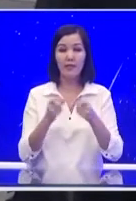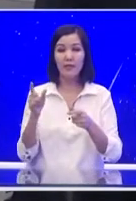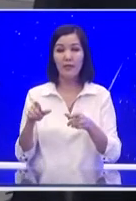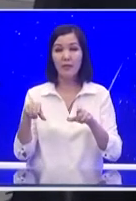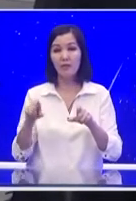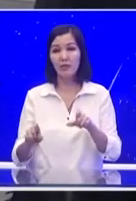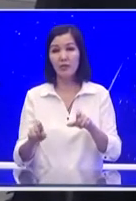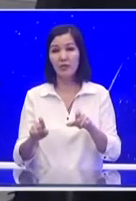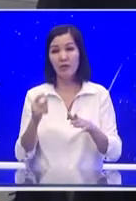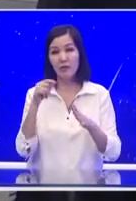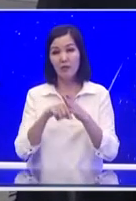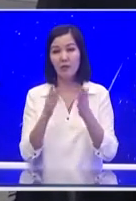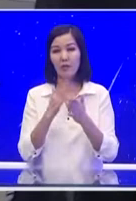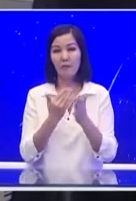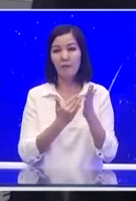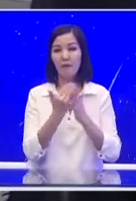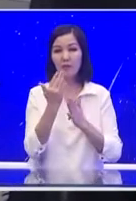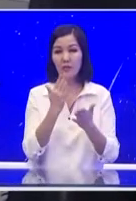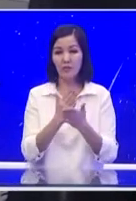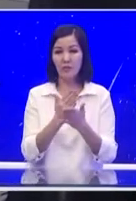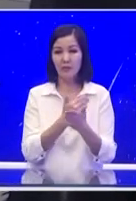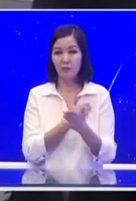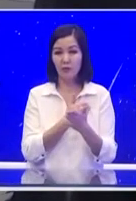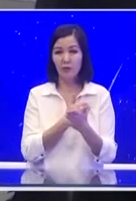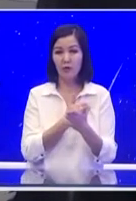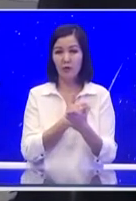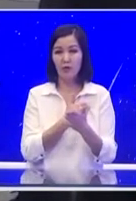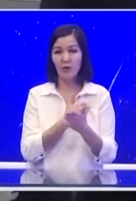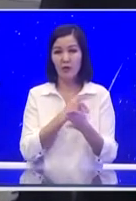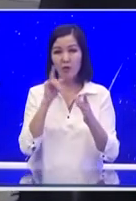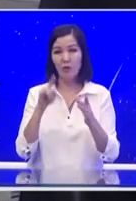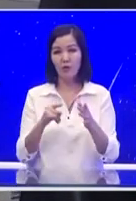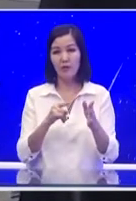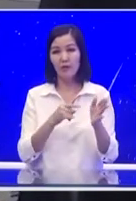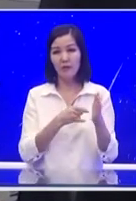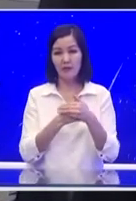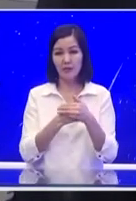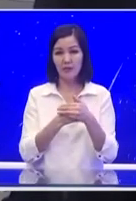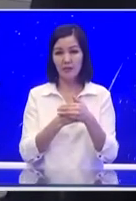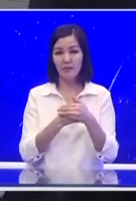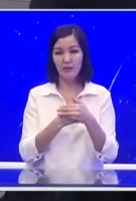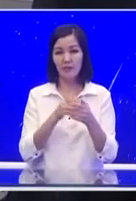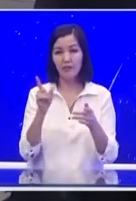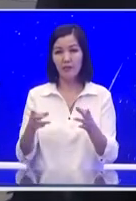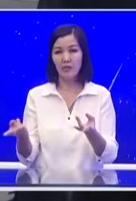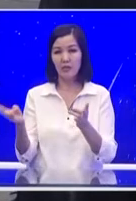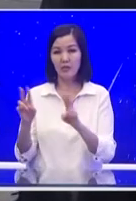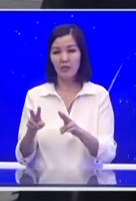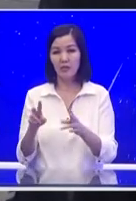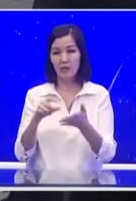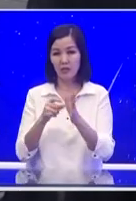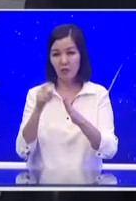пассажиров будет отмечаться повышение, значит, соответственно, все окна, все двери закрываются. Этот пассажир остается в салоне